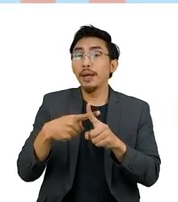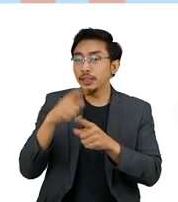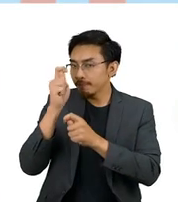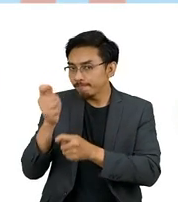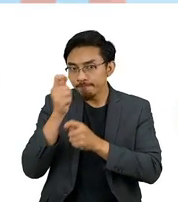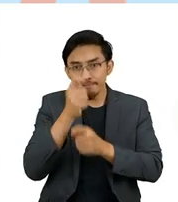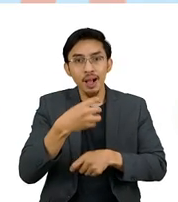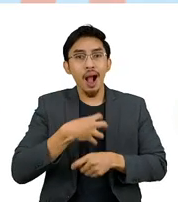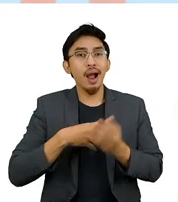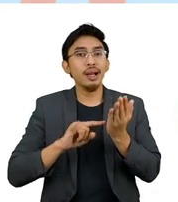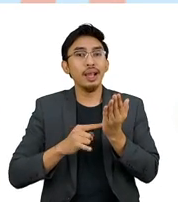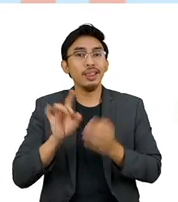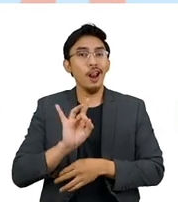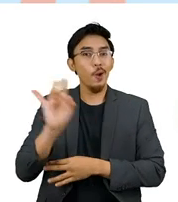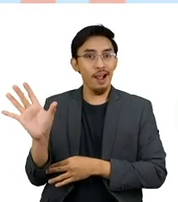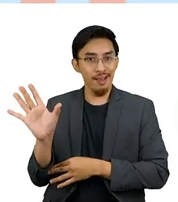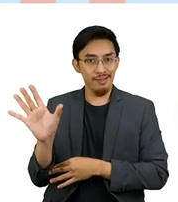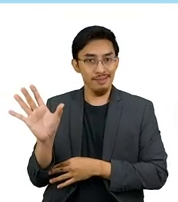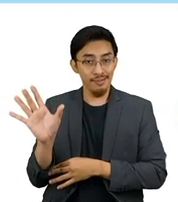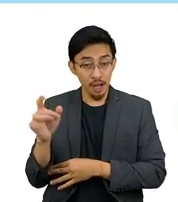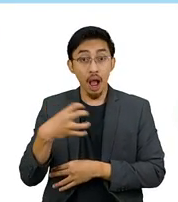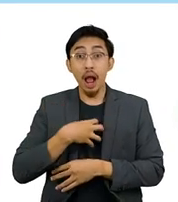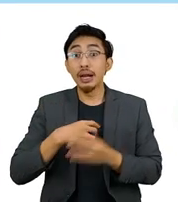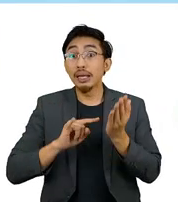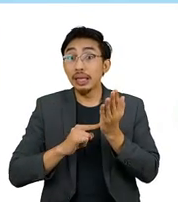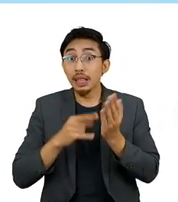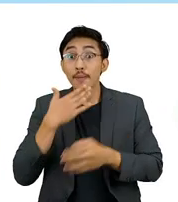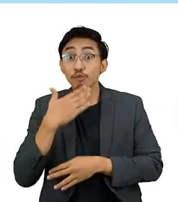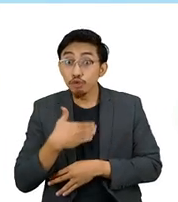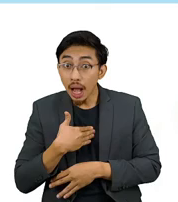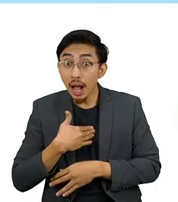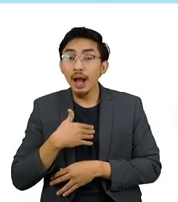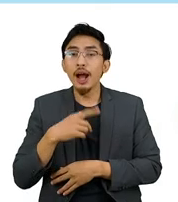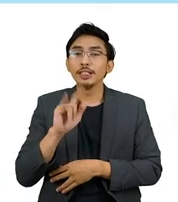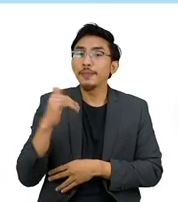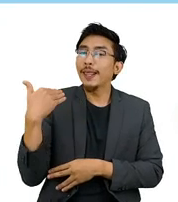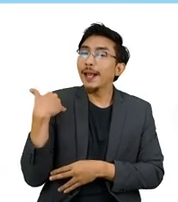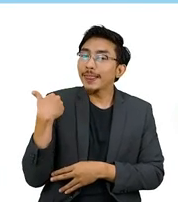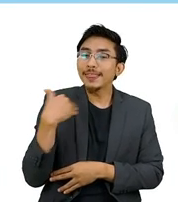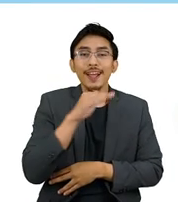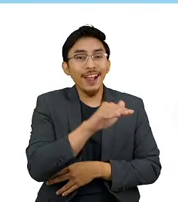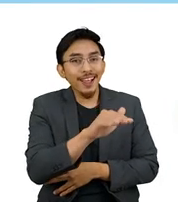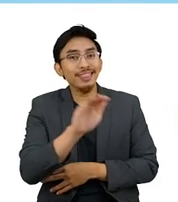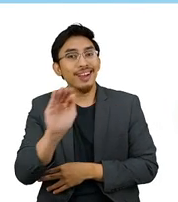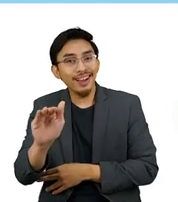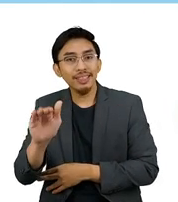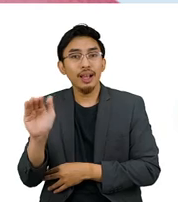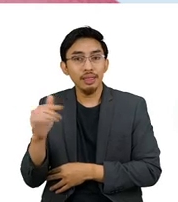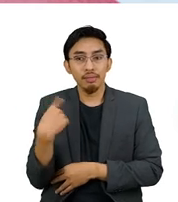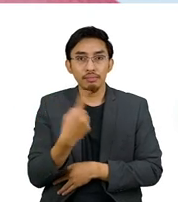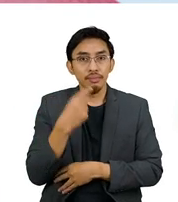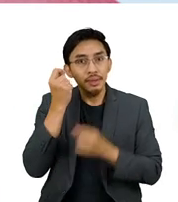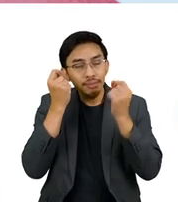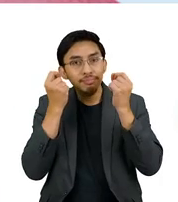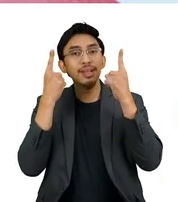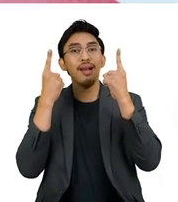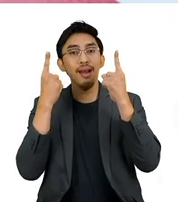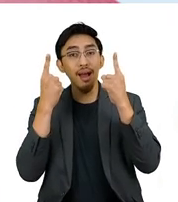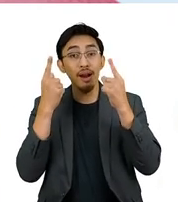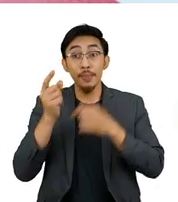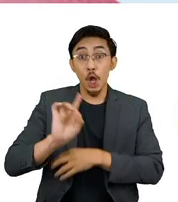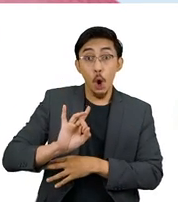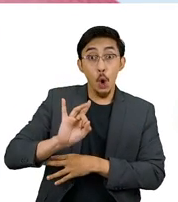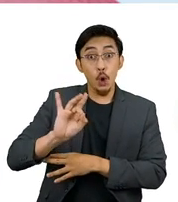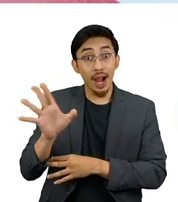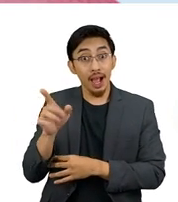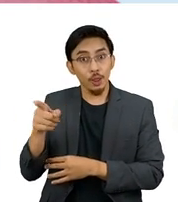serta juga menghargai hak digital orang lain sebagai pemilik hak digital kita perlu saling mengingatkan dan meningkatkan kesadaran